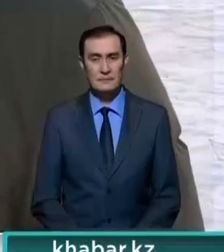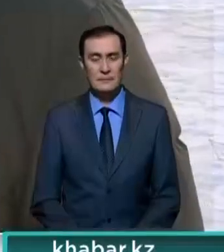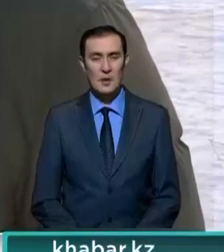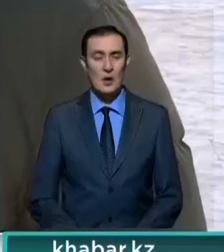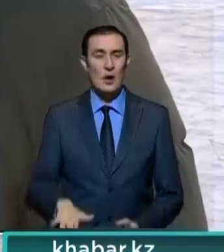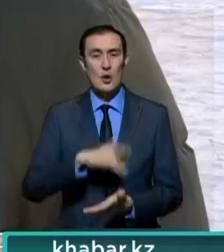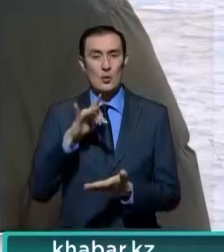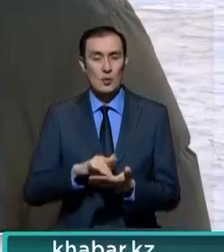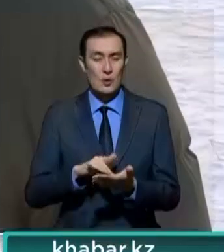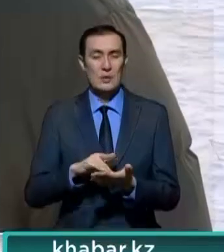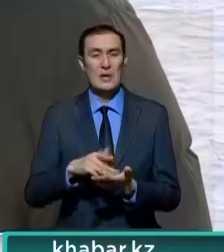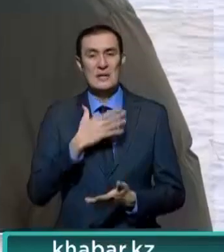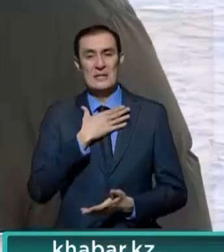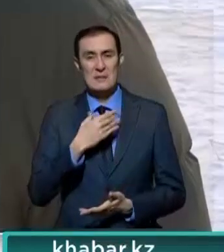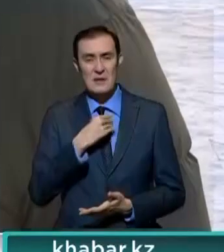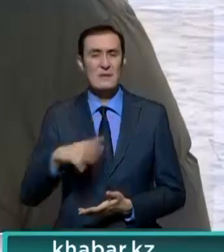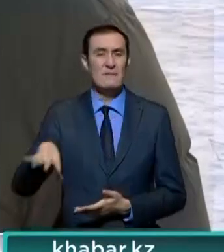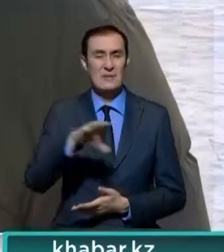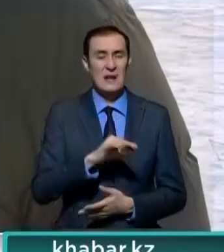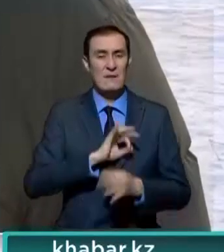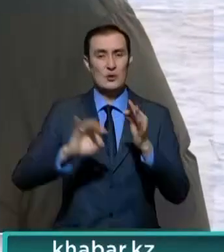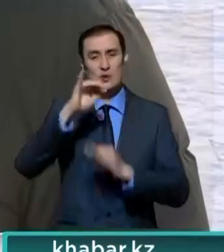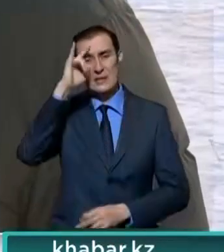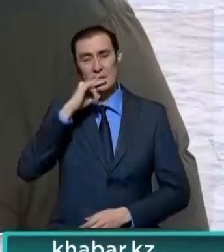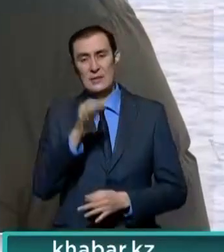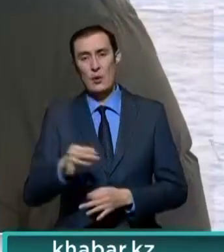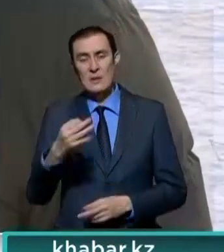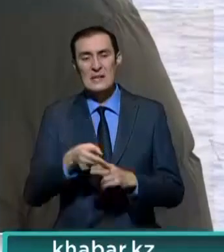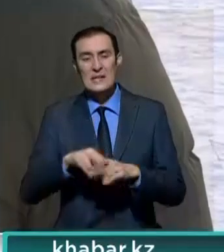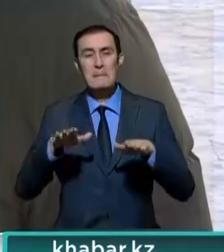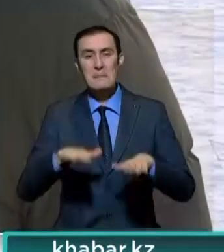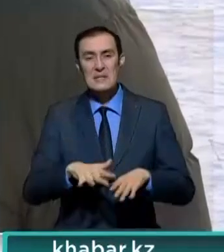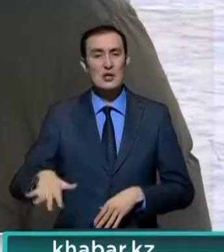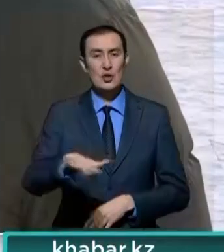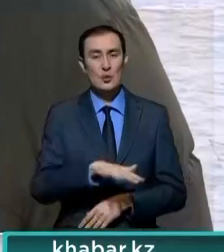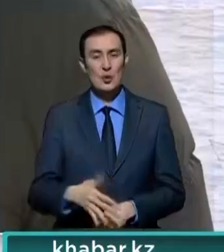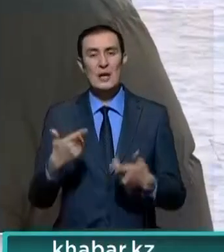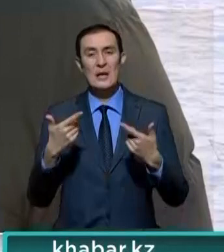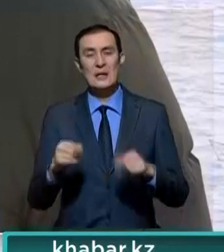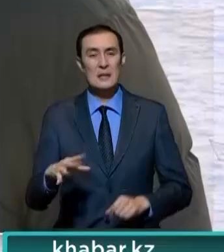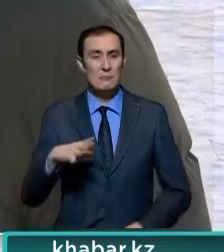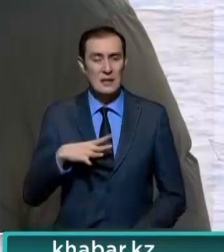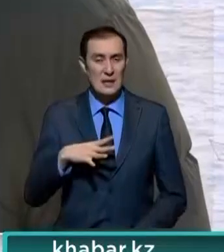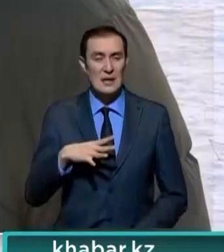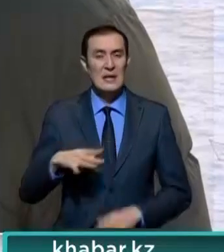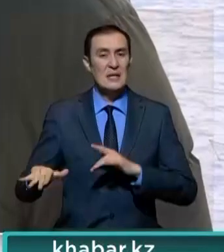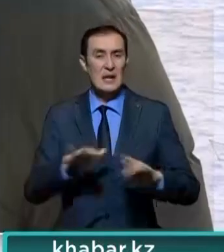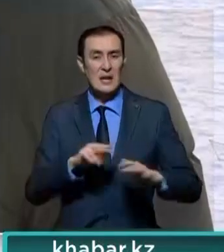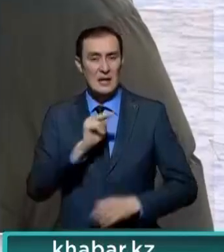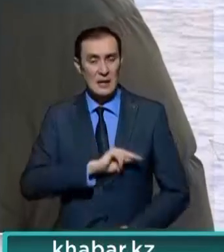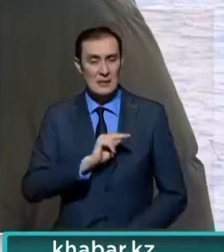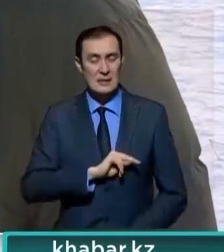Город Семей и вообще вся Восточно-Казахстанская область – это один из очагов, так скажем, деятельности